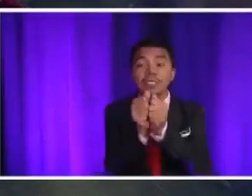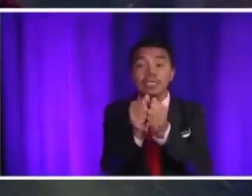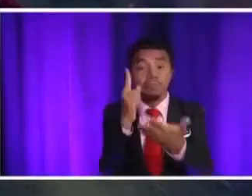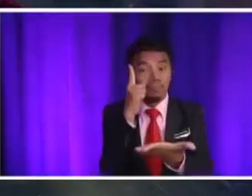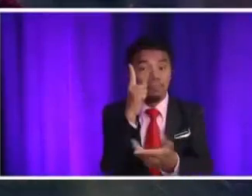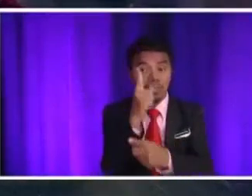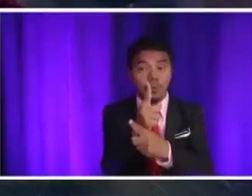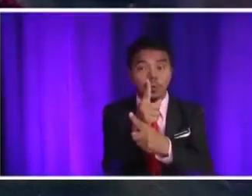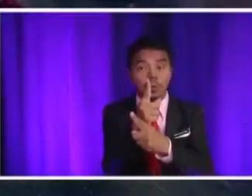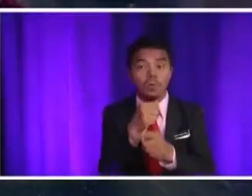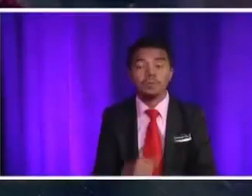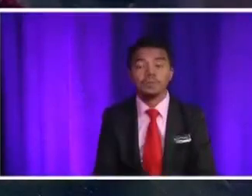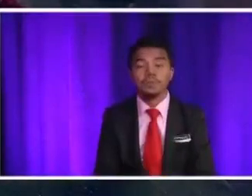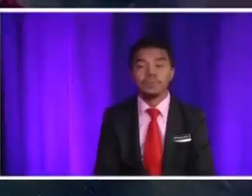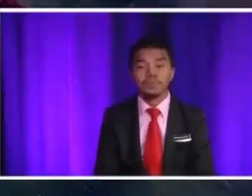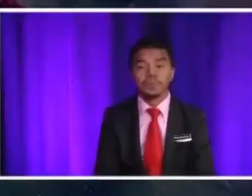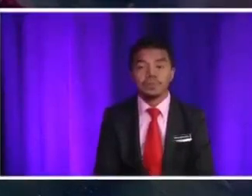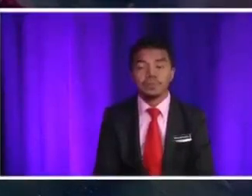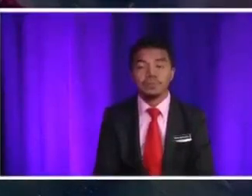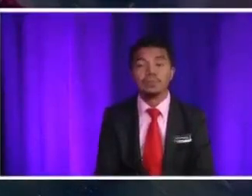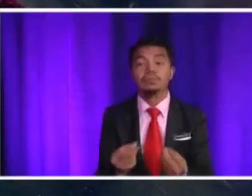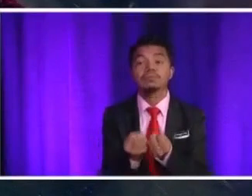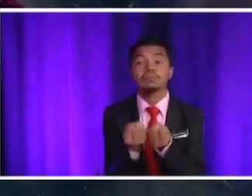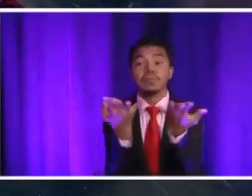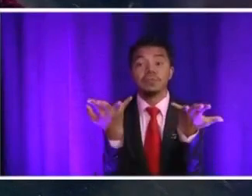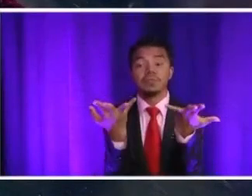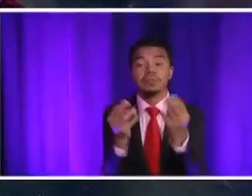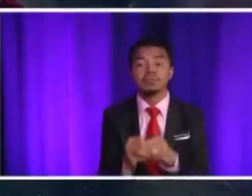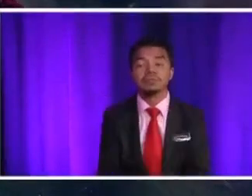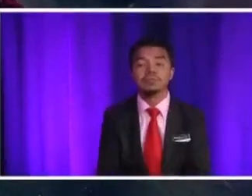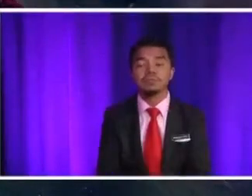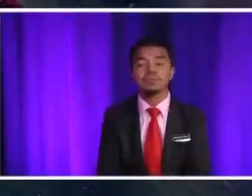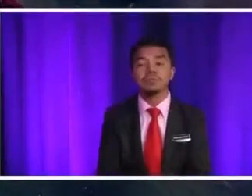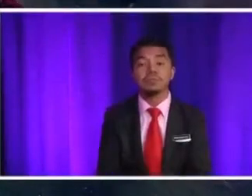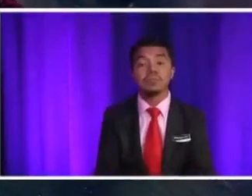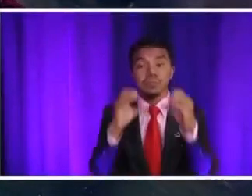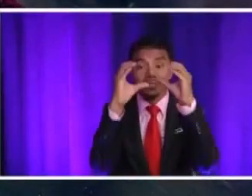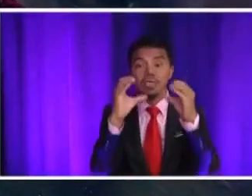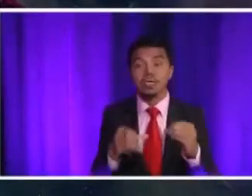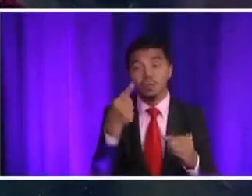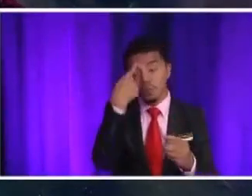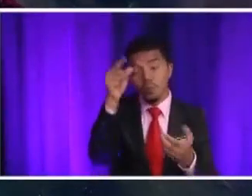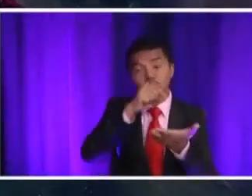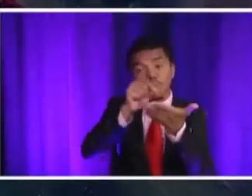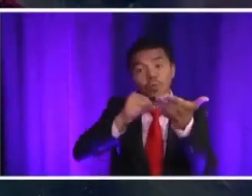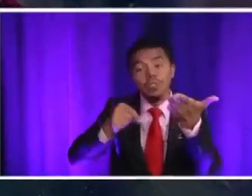ada. Okey. Ha, macam mana tu? Siapa nak kongsikan? Siapa cara nak menulis kan cikgu? Cara menulis. Okey, silakan Mira. Okey,